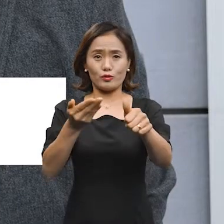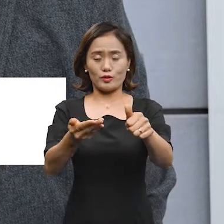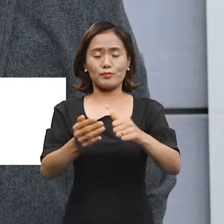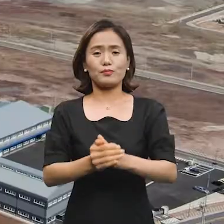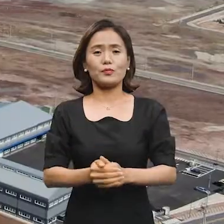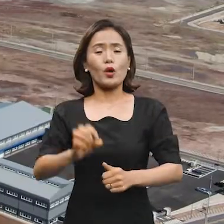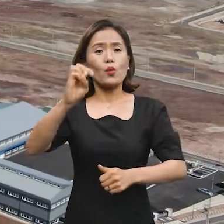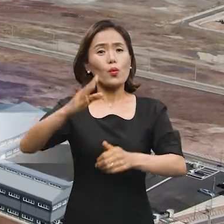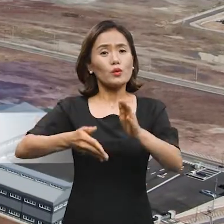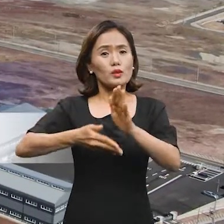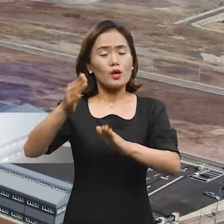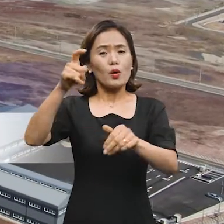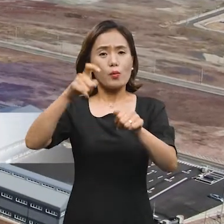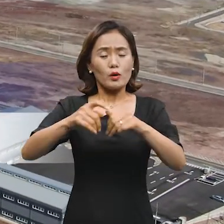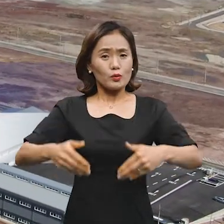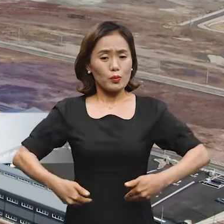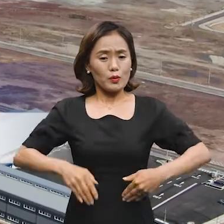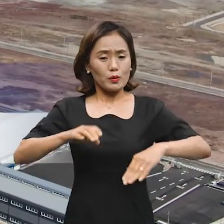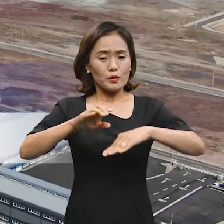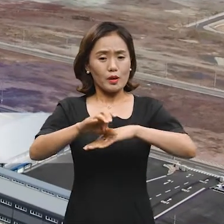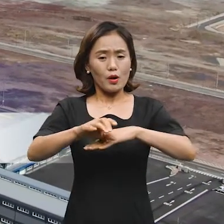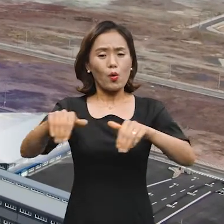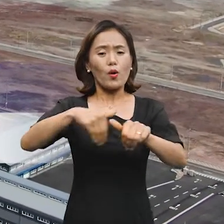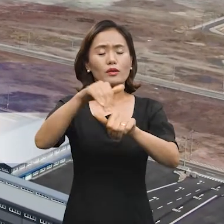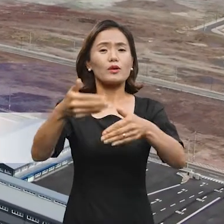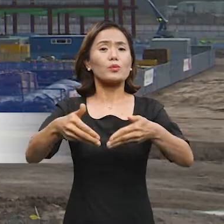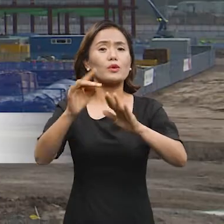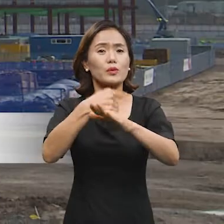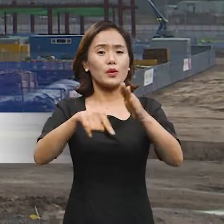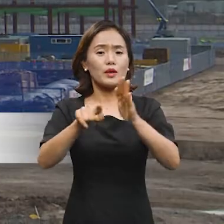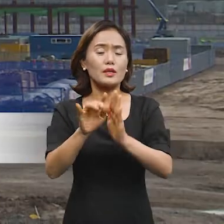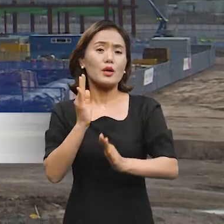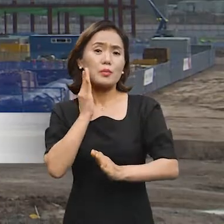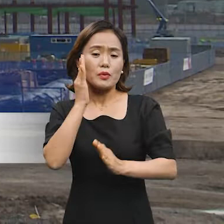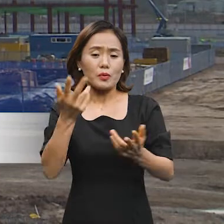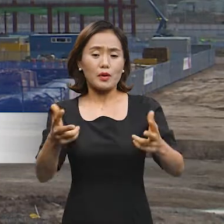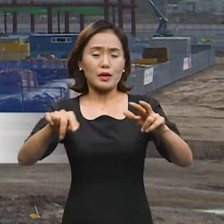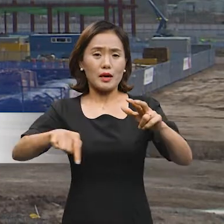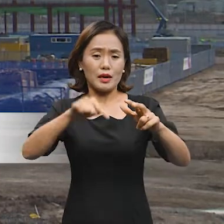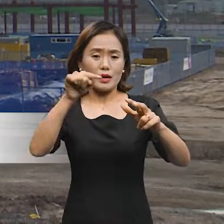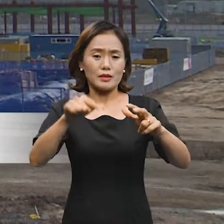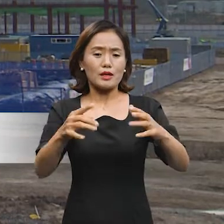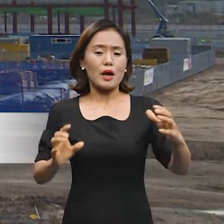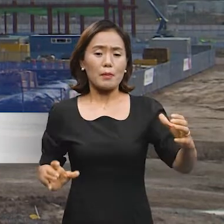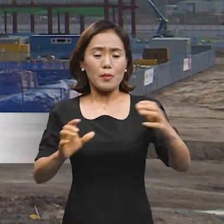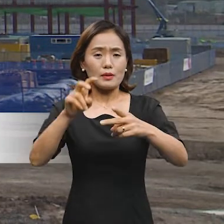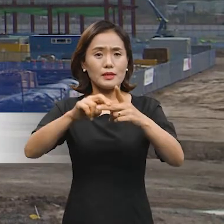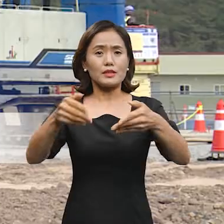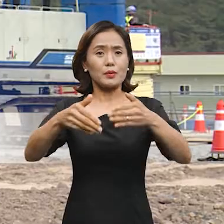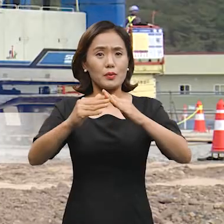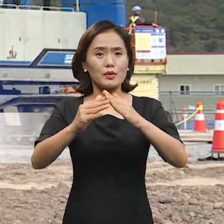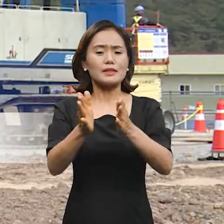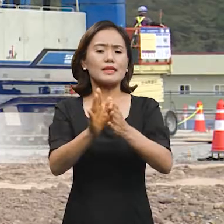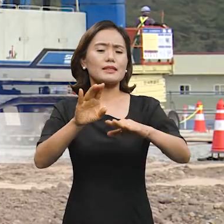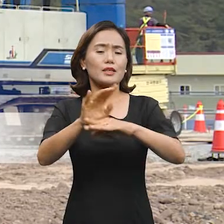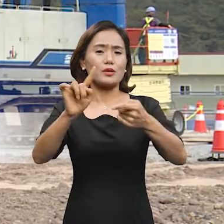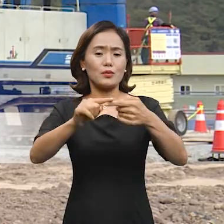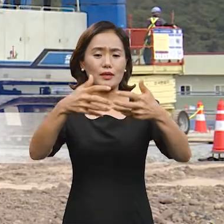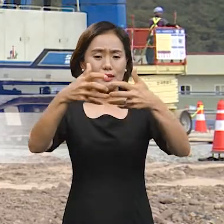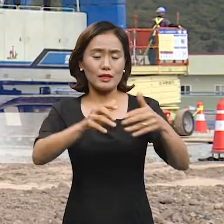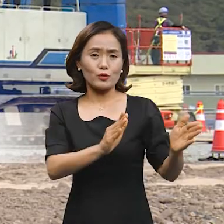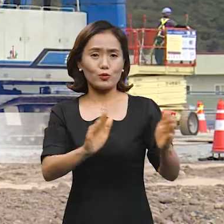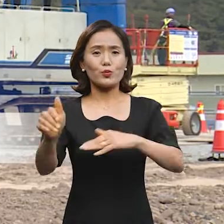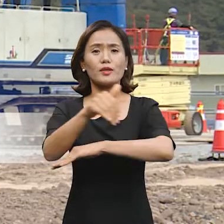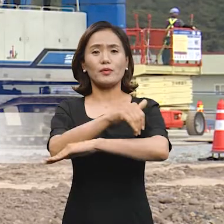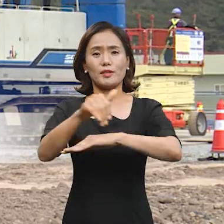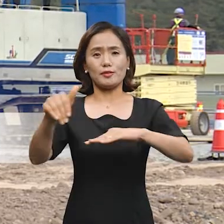지원하겠습니다. 광주시는 목적기반차 기반 조성을 위해 빅그린 산단 내 공동협업센터 건립, 시작처를 위한 장비